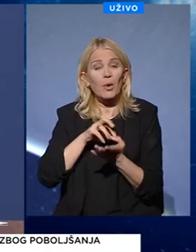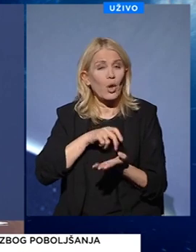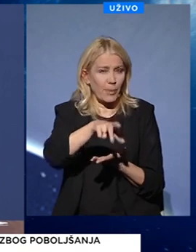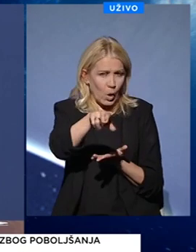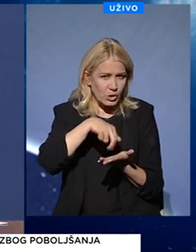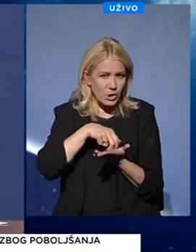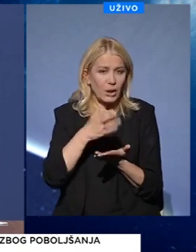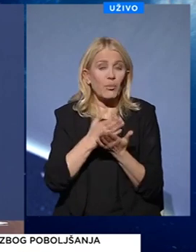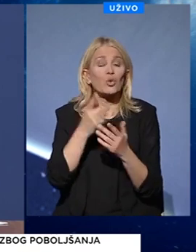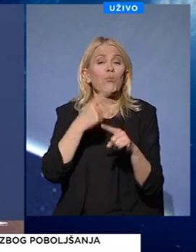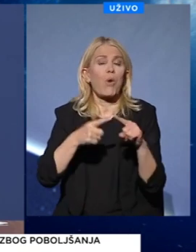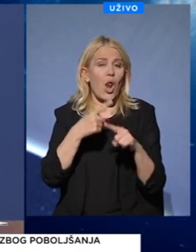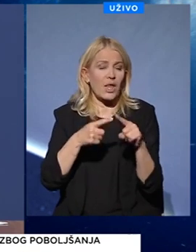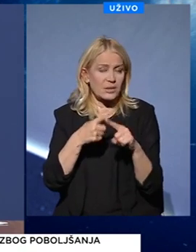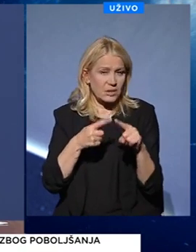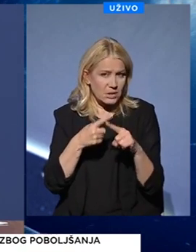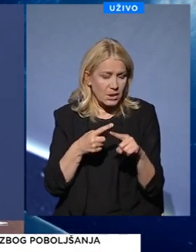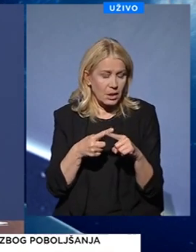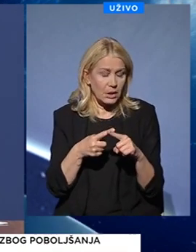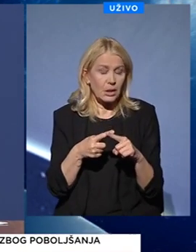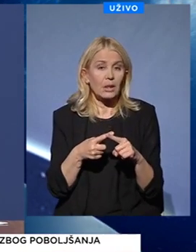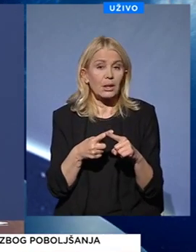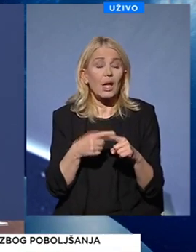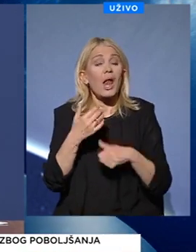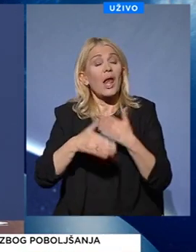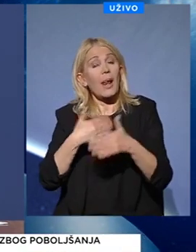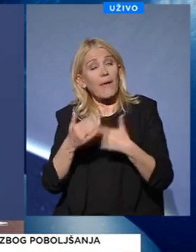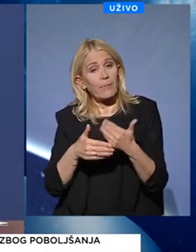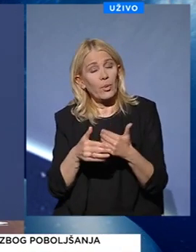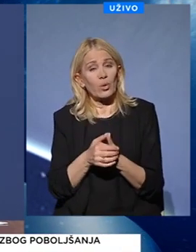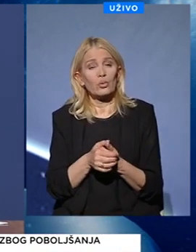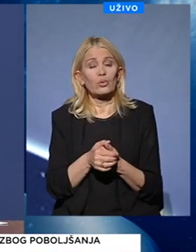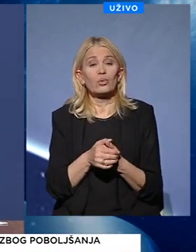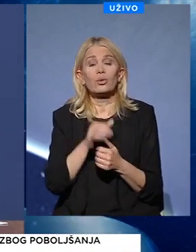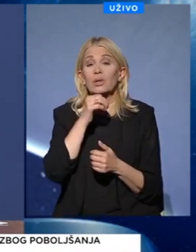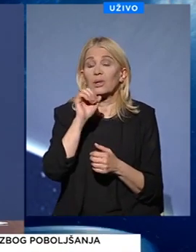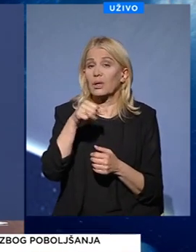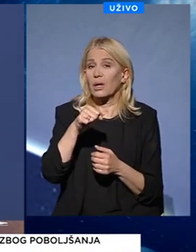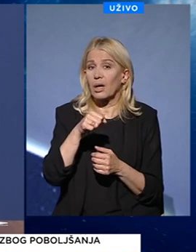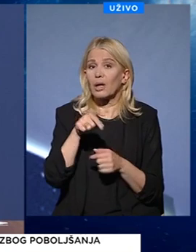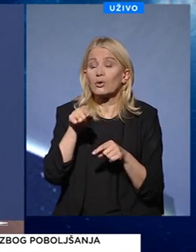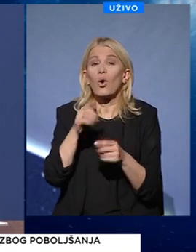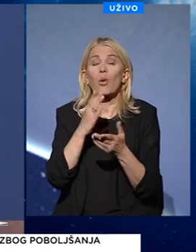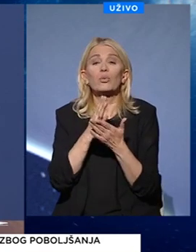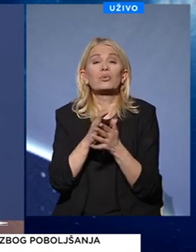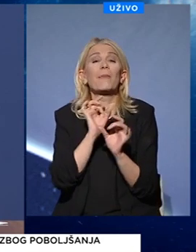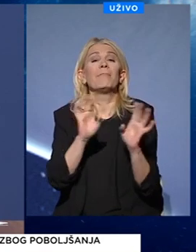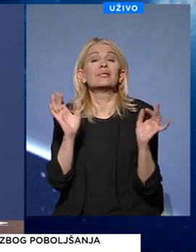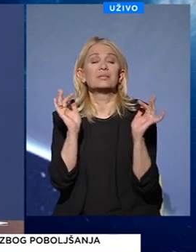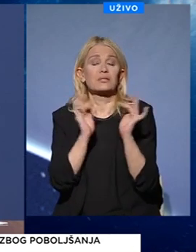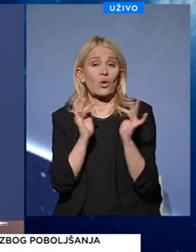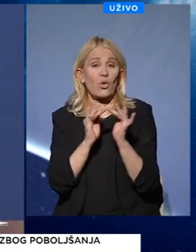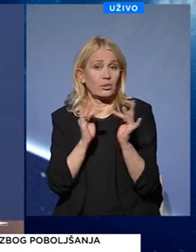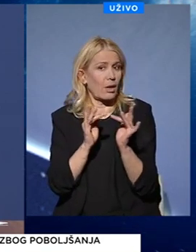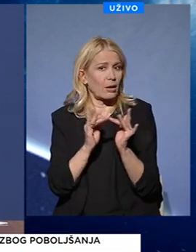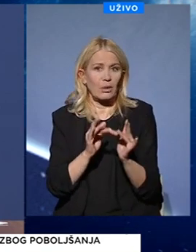da budu pola sata na polju i da to bude bez kontakta